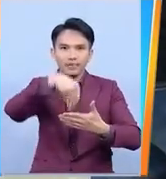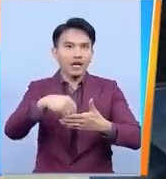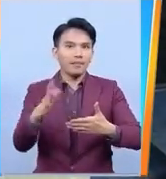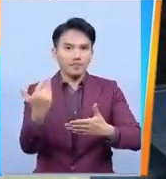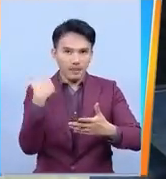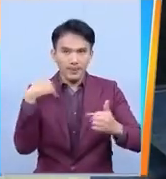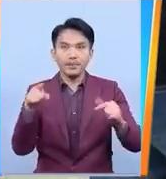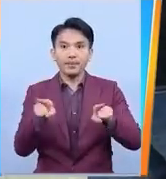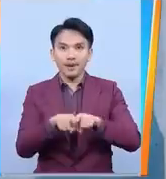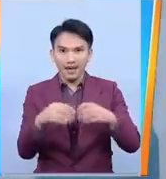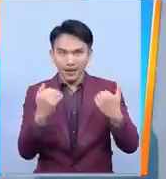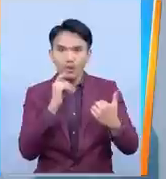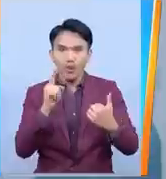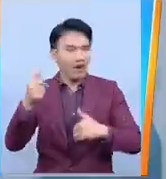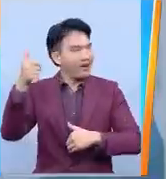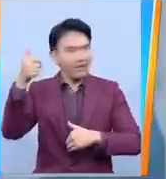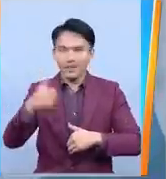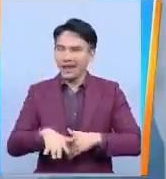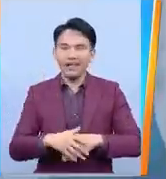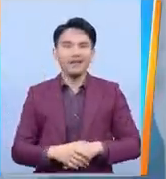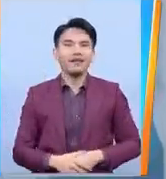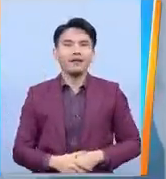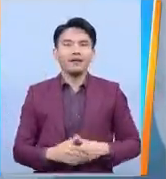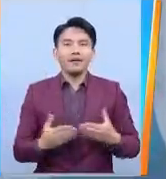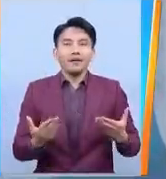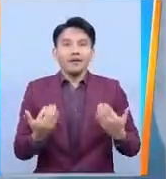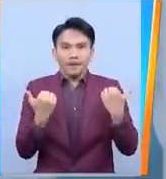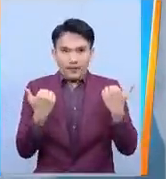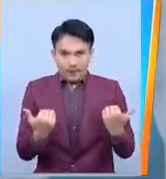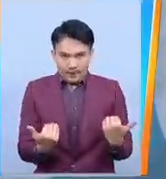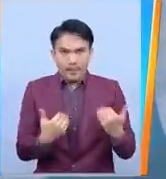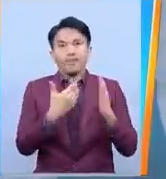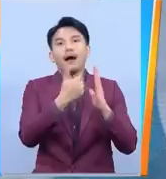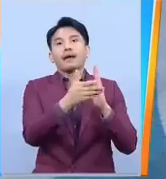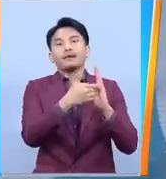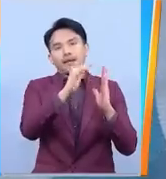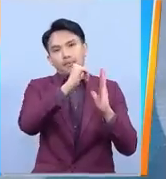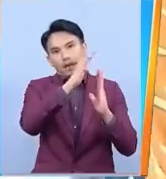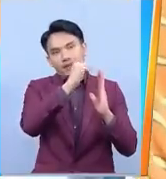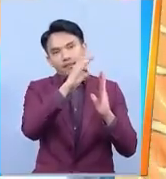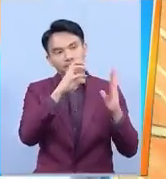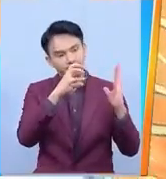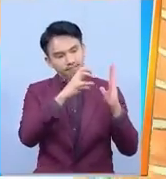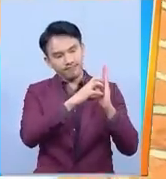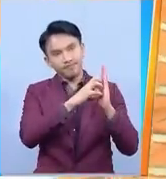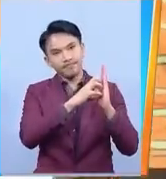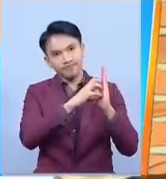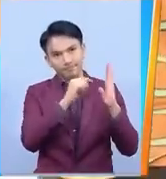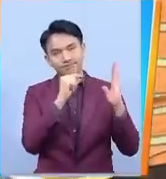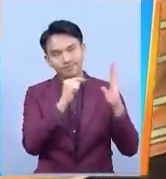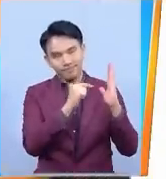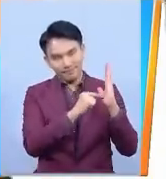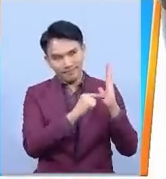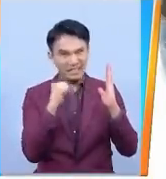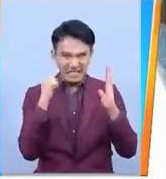เยอะอย่างนี้จะไปว่าชาวบ้านได้มั้ยก็ว่าไม่ได้ถูกไหมครับอันนี้เป็นราคาทางภาคอีสานภาคเหนือส่วนภาคกลางคุณชูวิทย์บอกต่อ